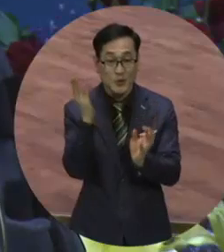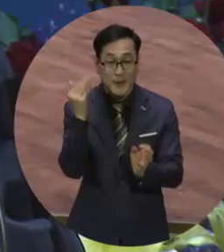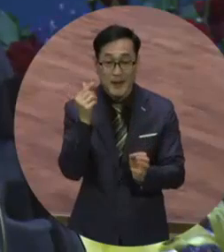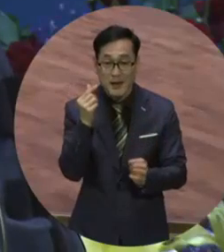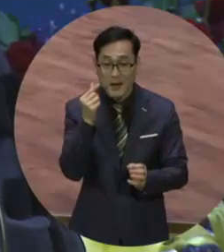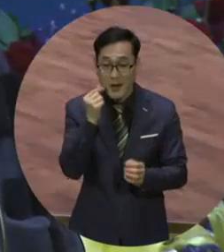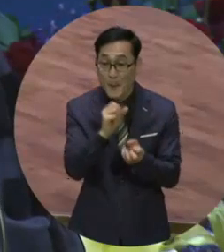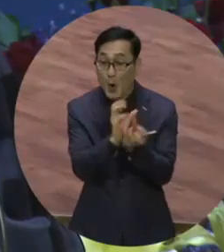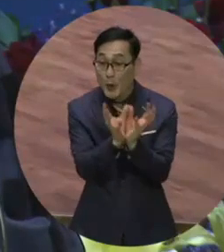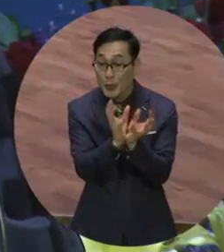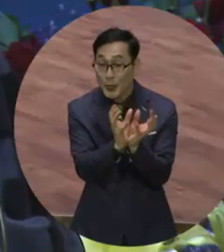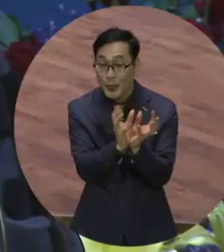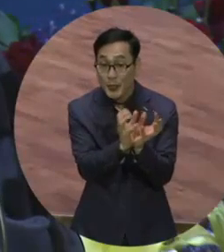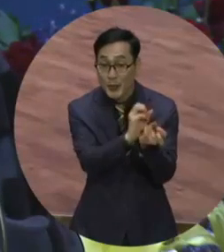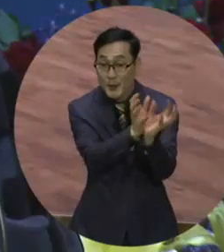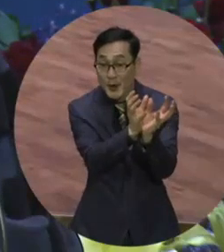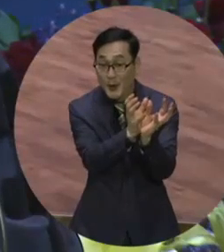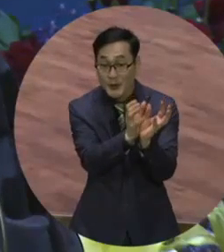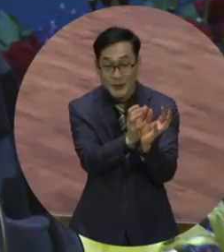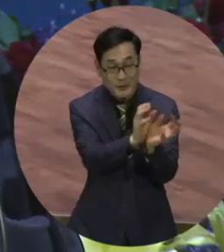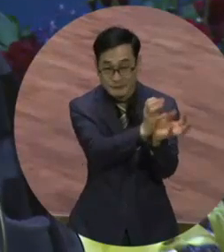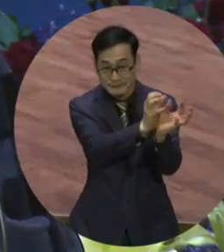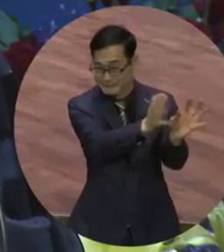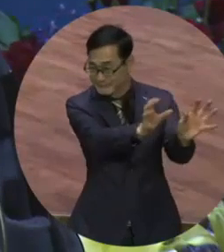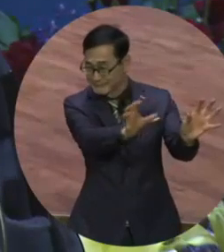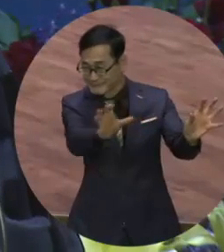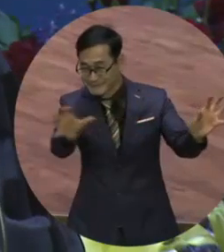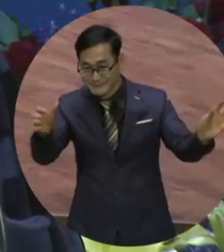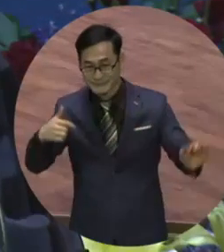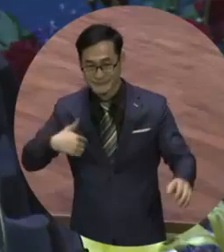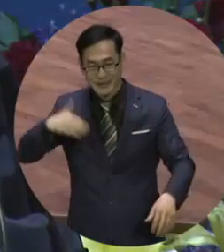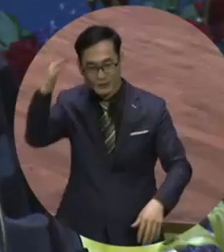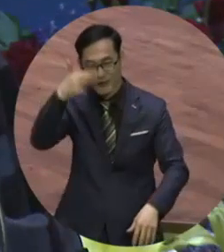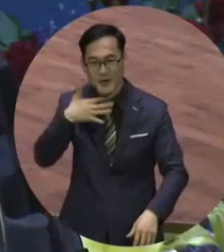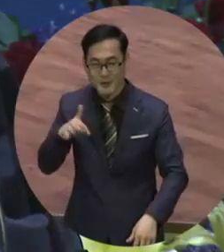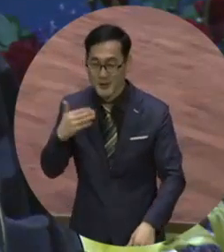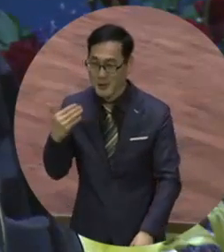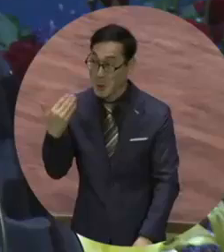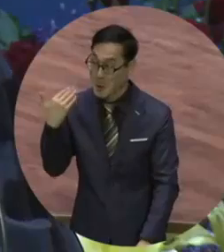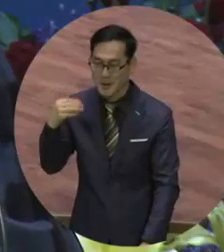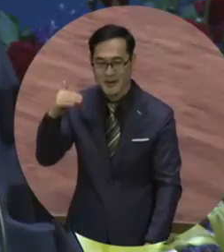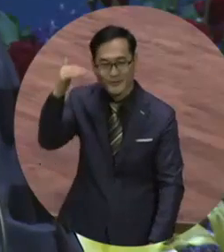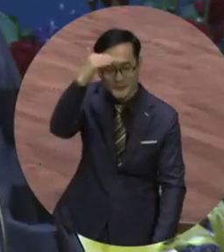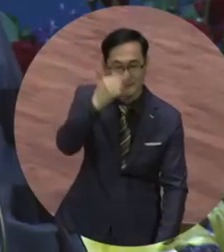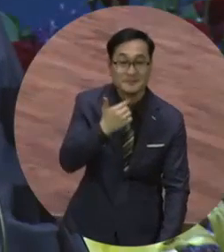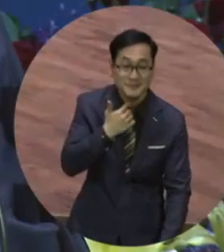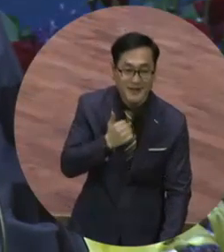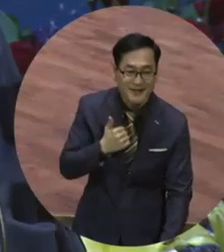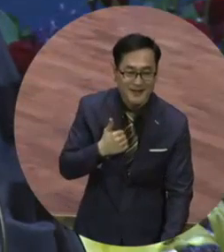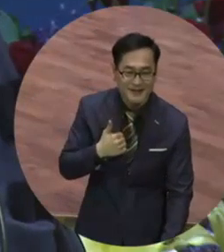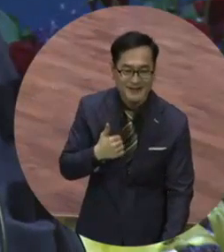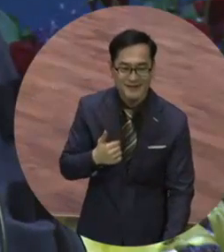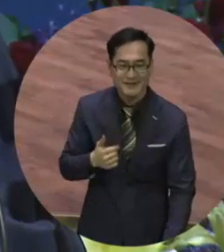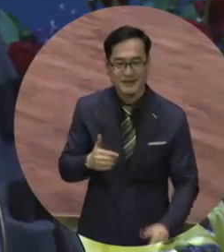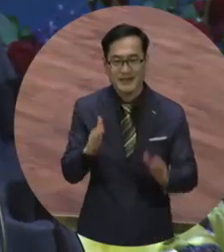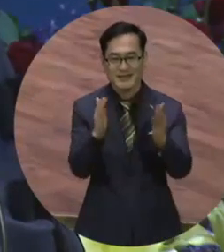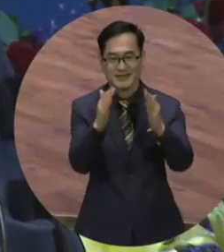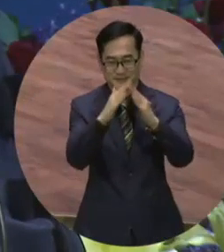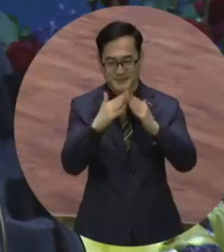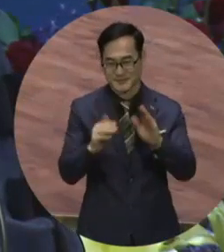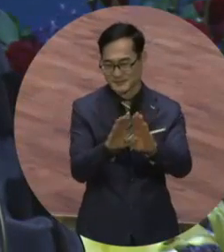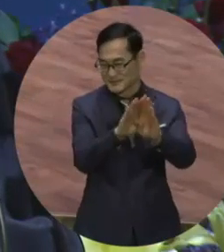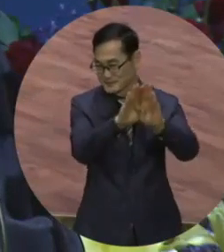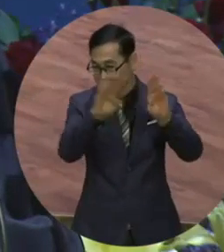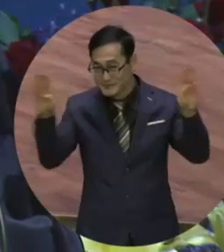구경을 내가 간 적이 없습니다만은 여의도에 한번 가본 적이 있어요. 그런데 우리 집에 창문을 열면